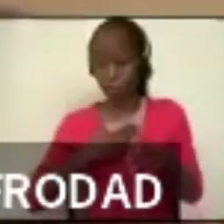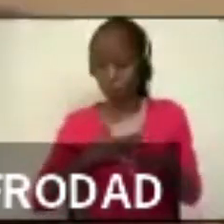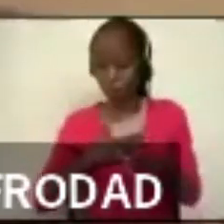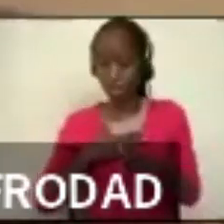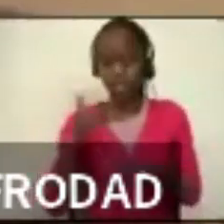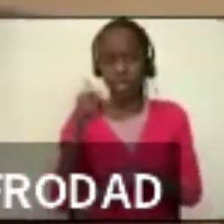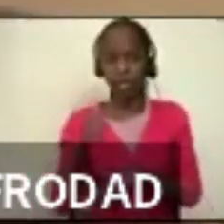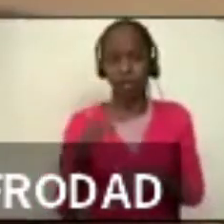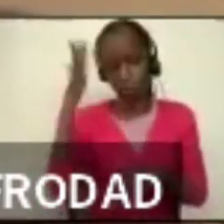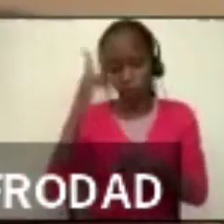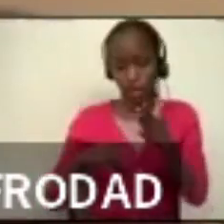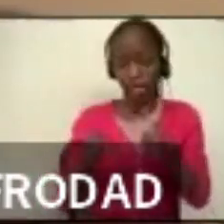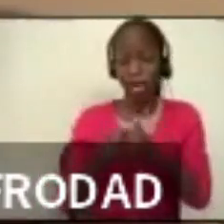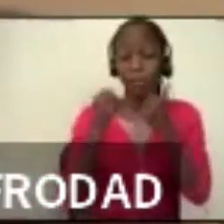la